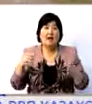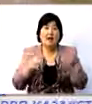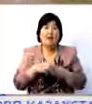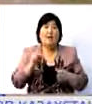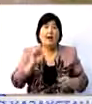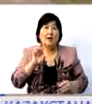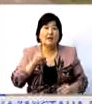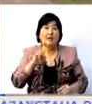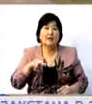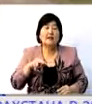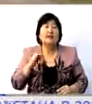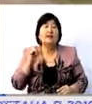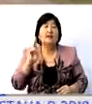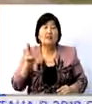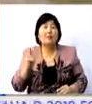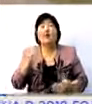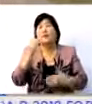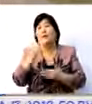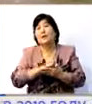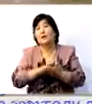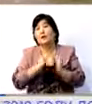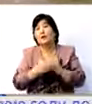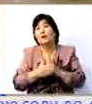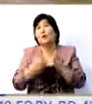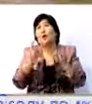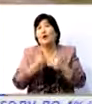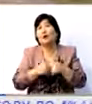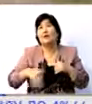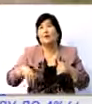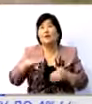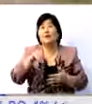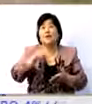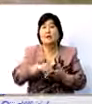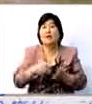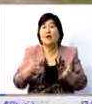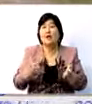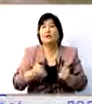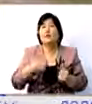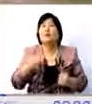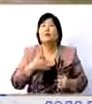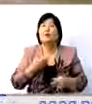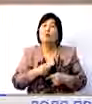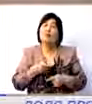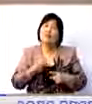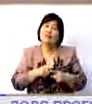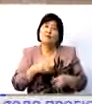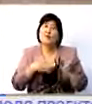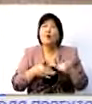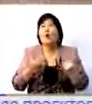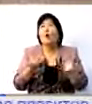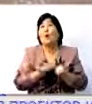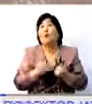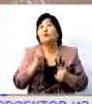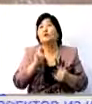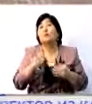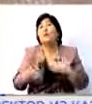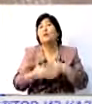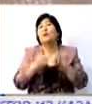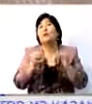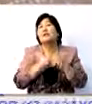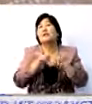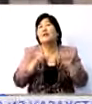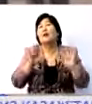«Абзал ИК». Согласно положению конкурса, автоматический регион стал принимающей стороной. Мы очень этому рады. Гости посетили около 10